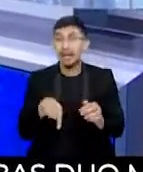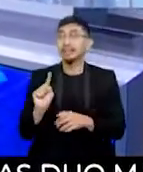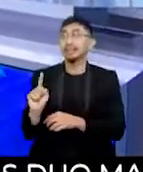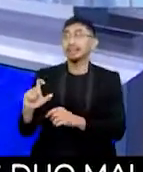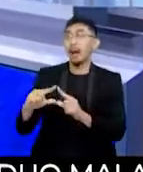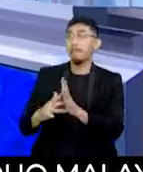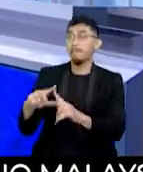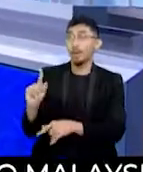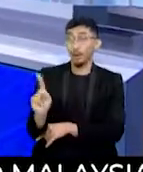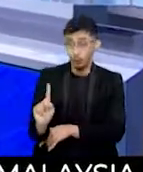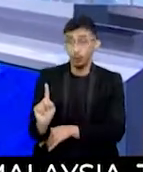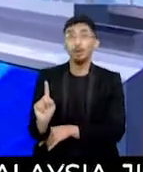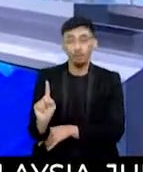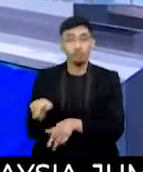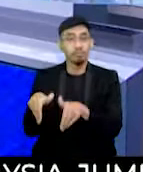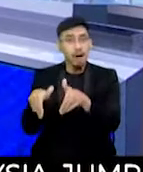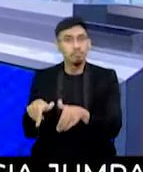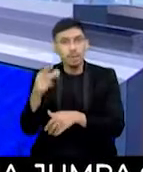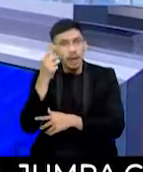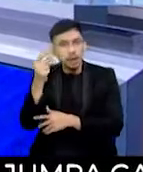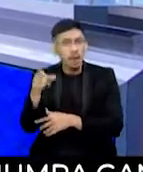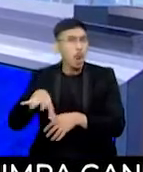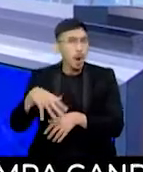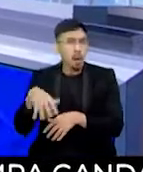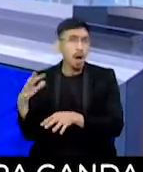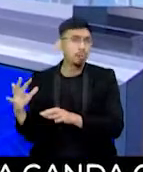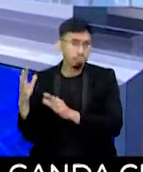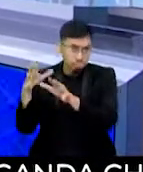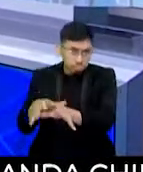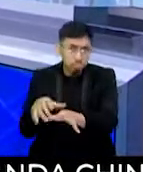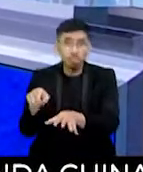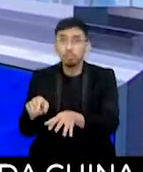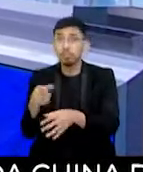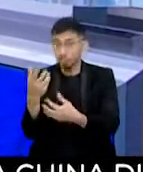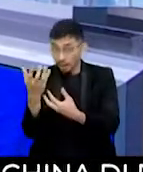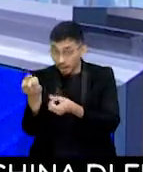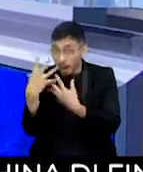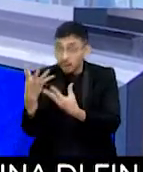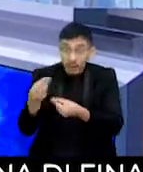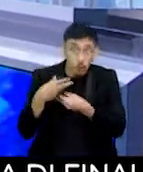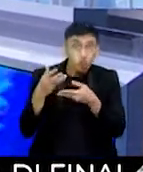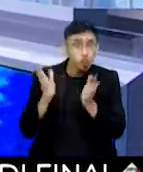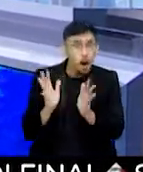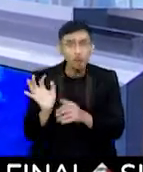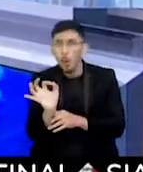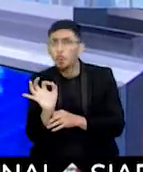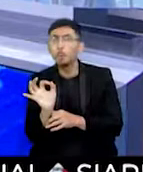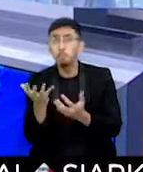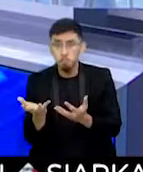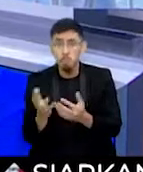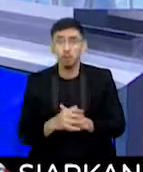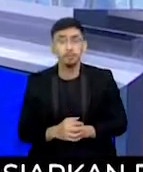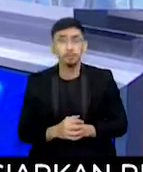Camar, pemakaman rencananya akan dihadiri pihak keluarga. Ini apa informasi yang sudah Anda dapatkan terkait pemakaman dan juga rencananya siapa saja yang hadir?